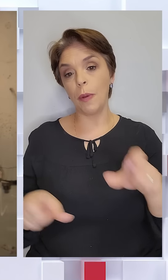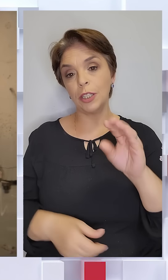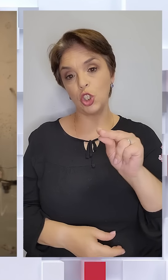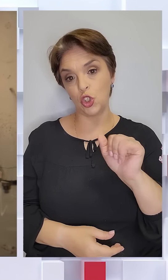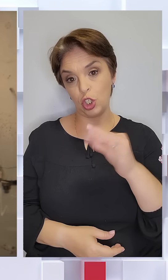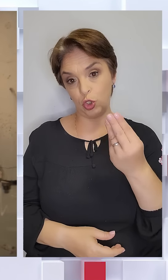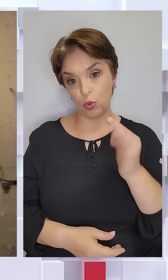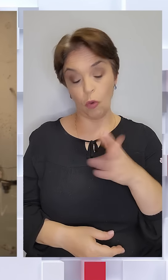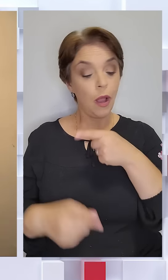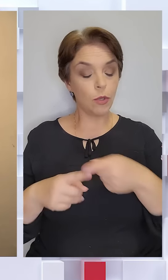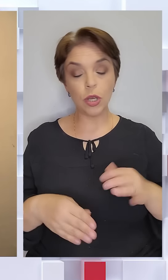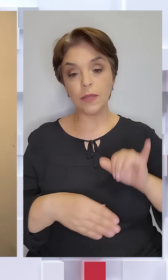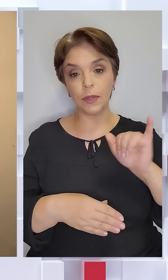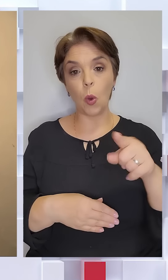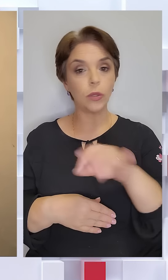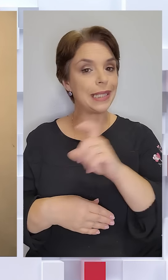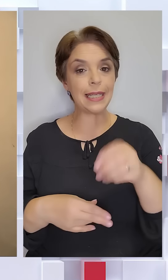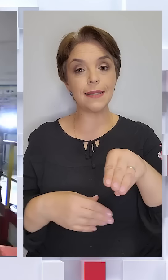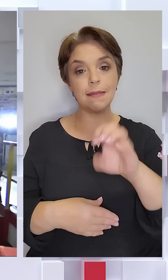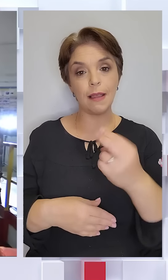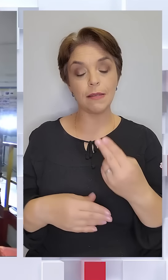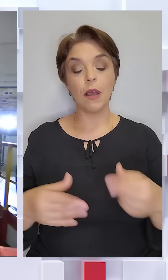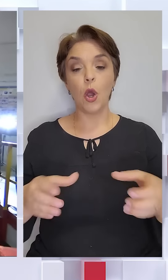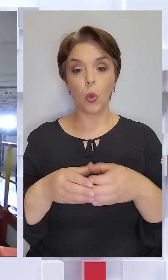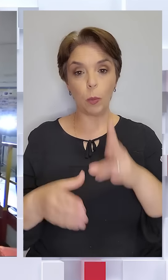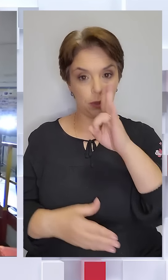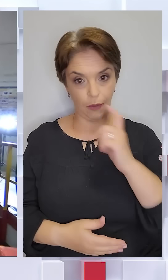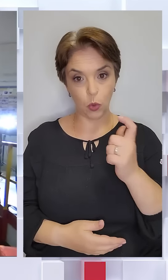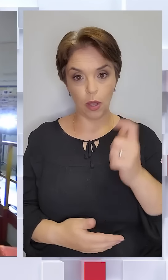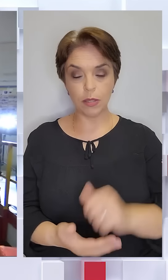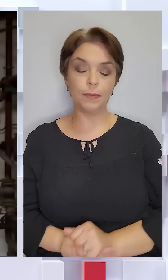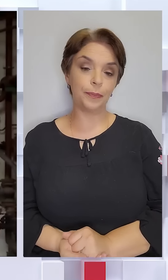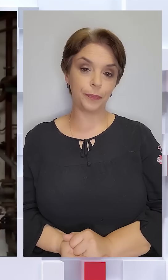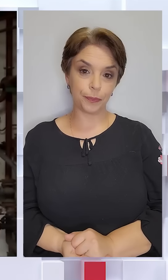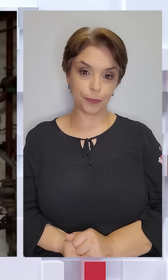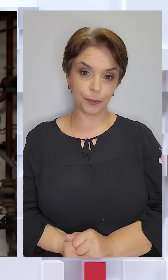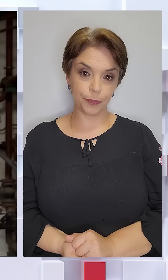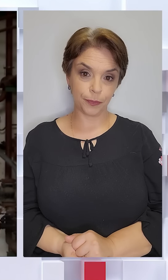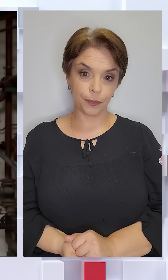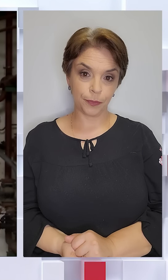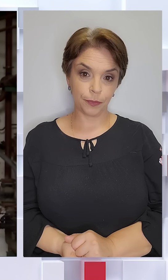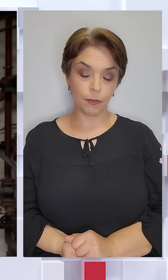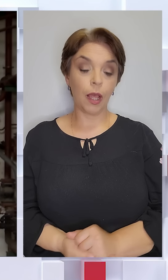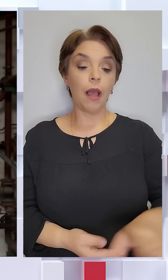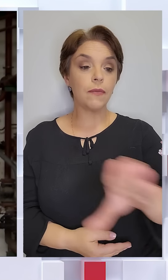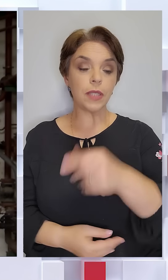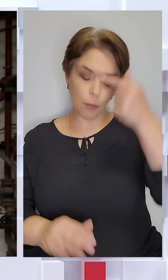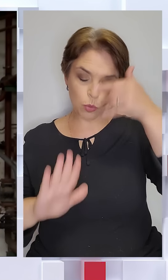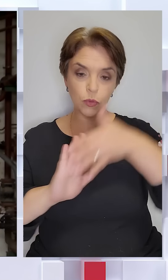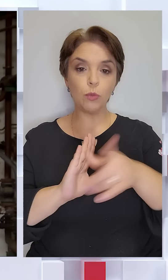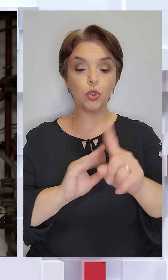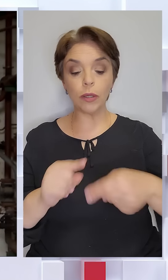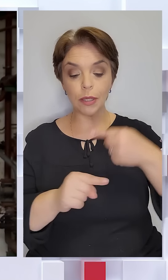Олексій Чернишов під час відвідин однієї з ТЕЦ групи «Нафтогаз». Всі ми усвідомлюємо,